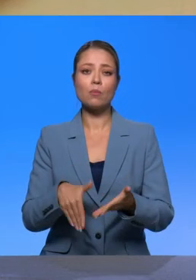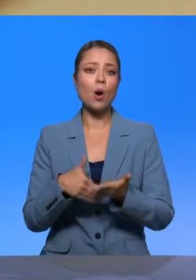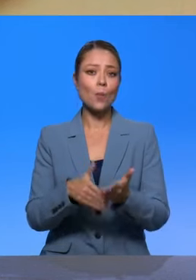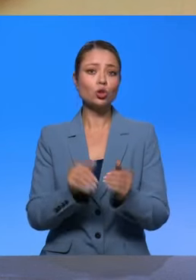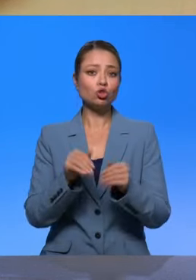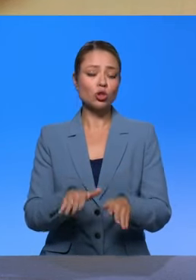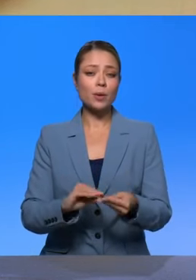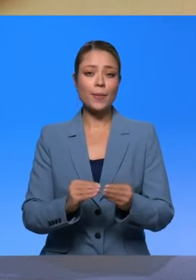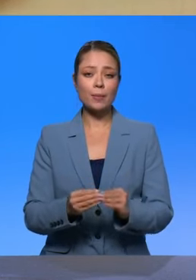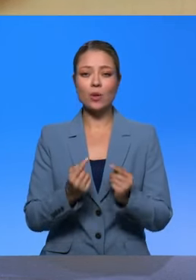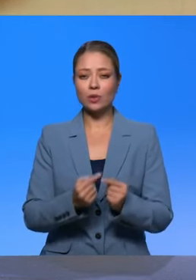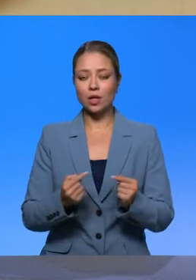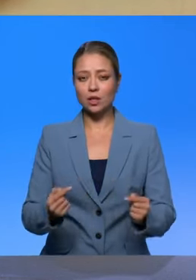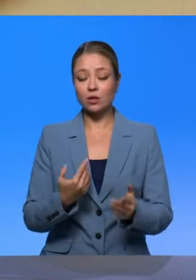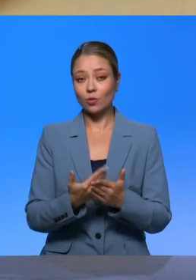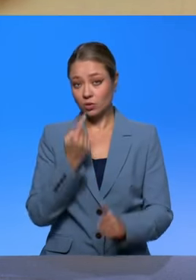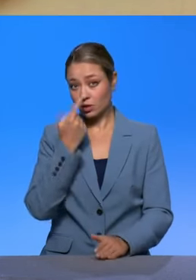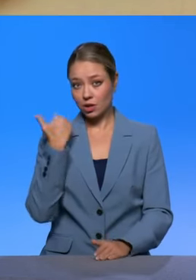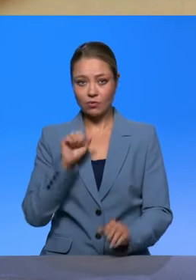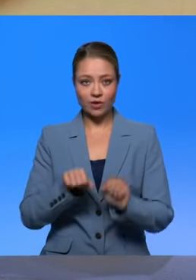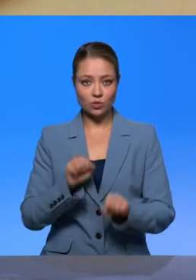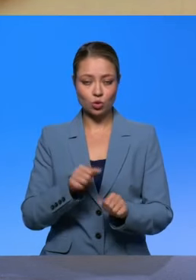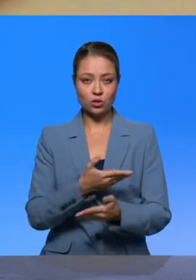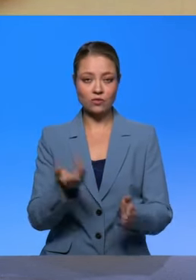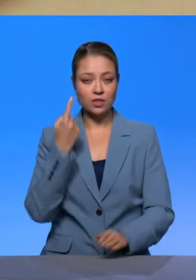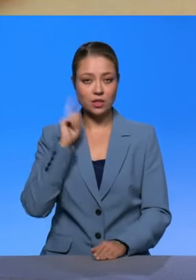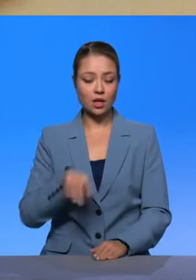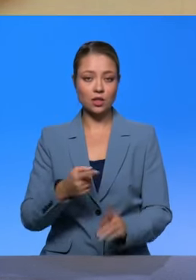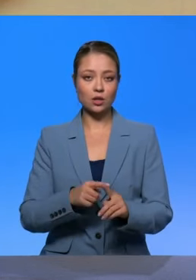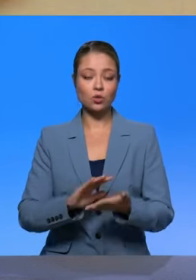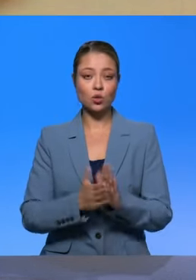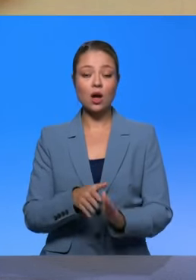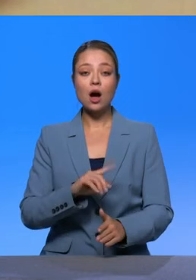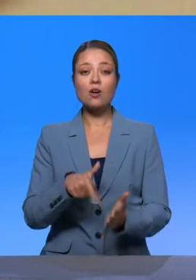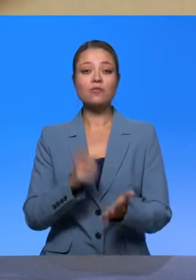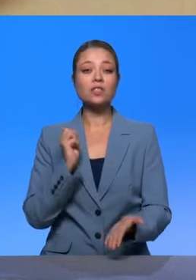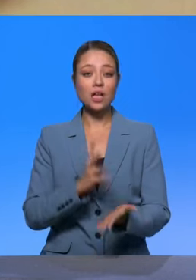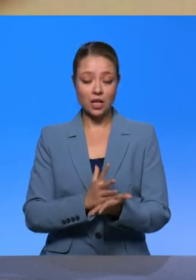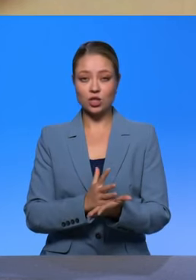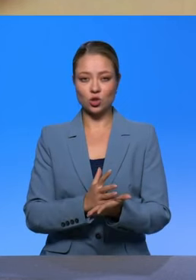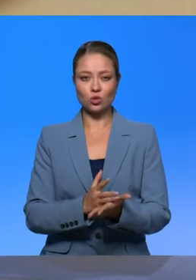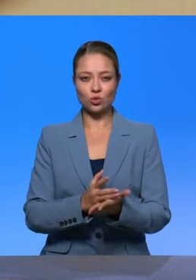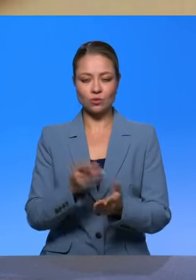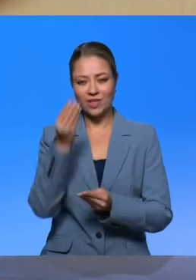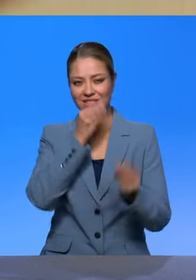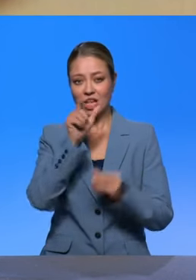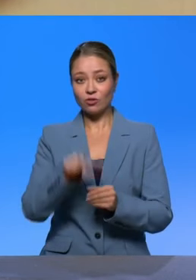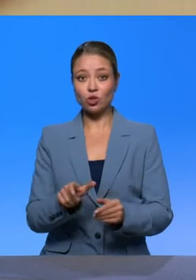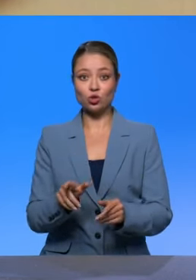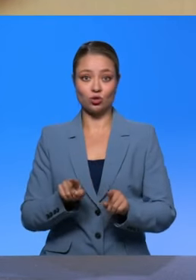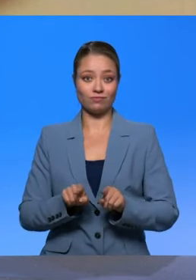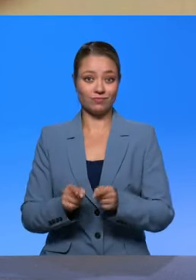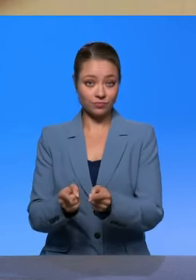вопросов. Не так давно, например, может быть, вы слышали об этой истории, в столице полиция задержала ясновидящую. Так у человека,